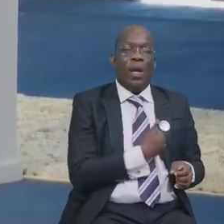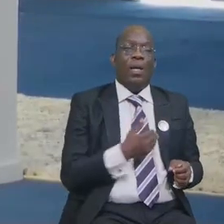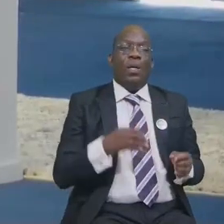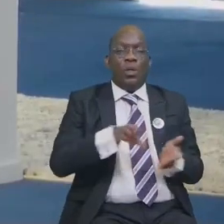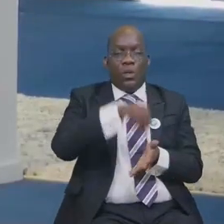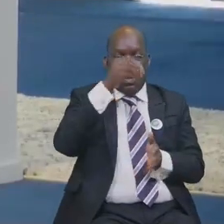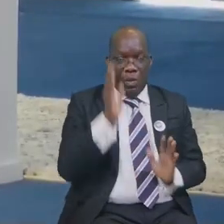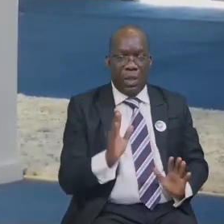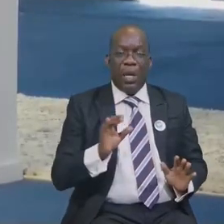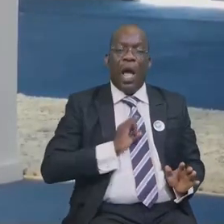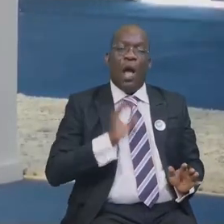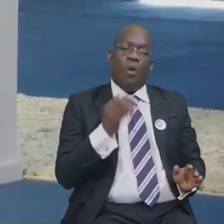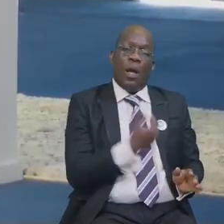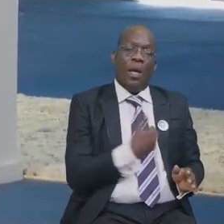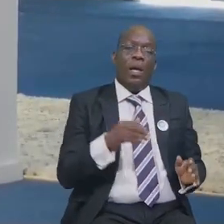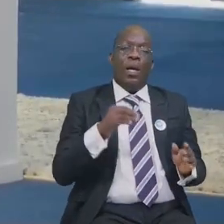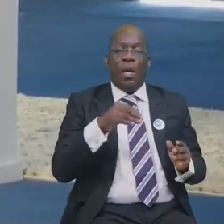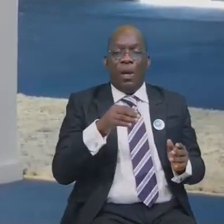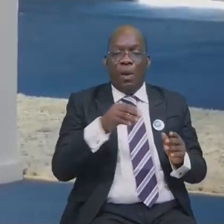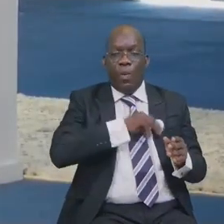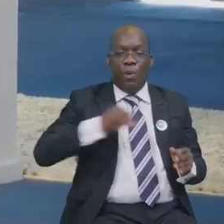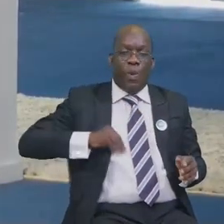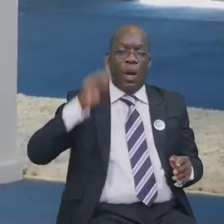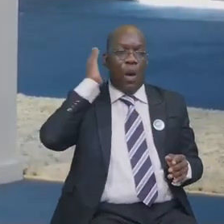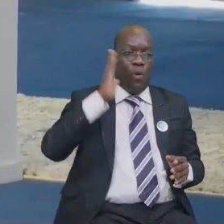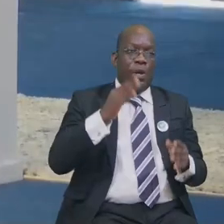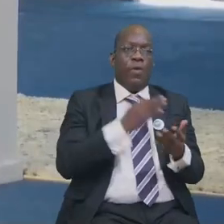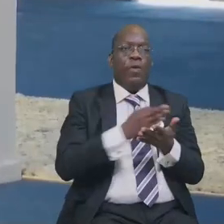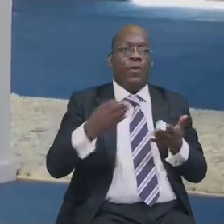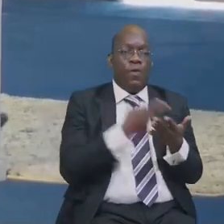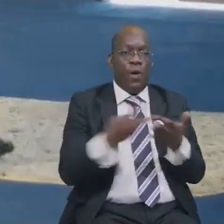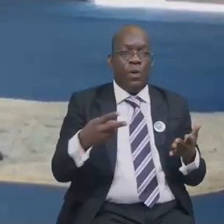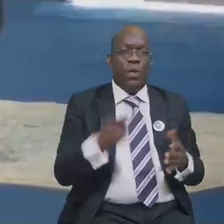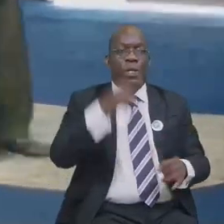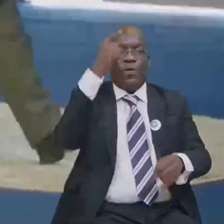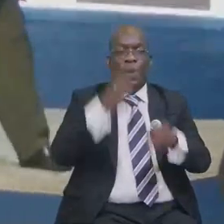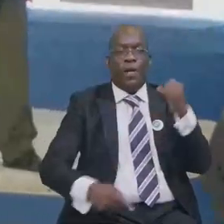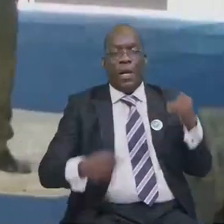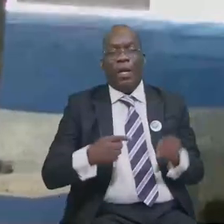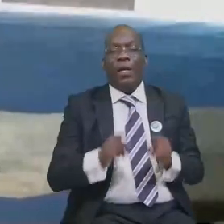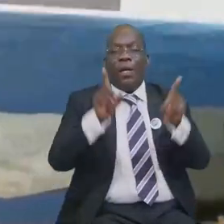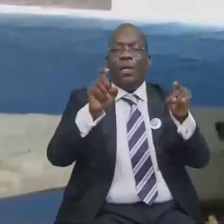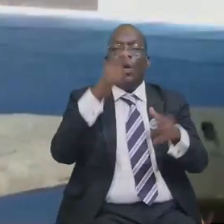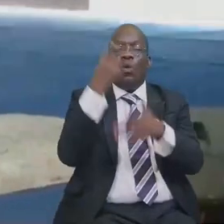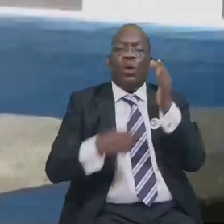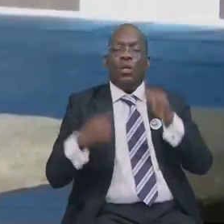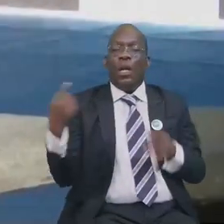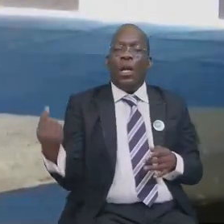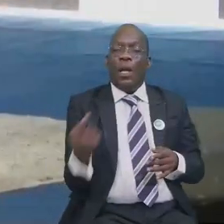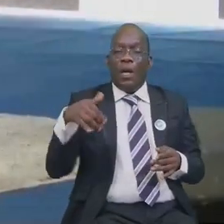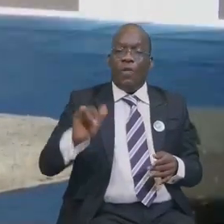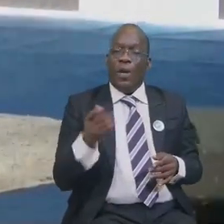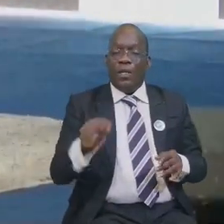vont échouer à l'examen final. Et ils n'iront pas au ciel, quelle que soit la condition du monde, quel que soit